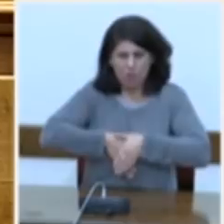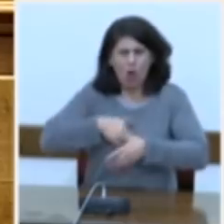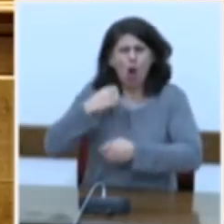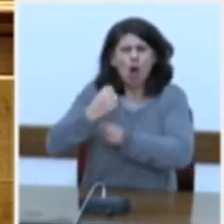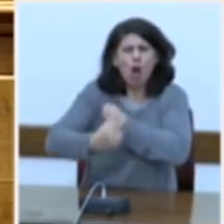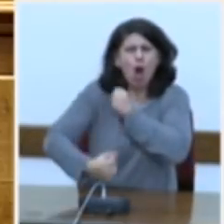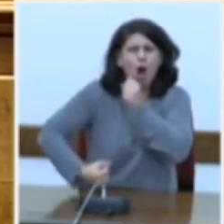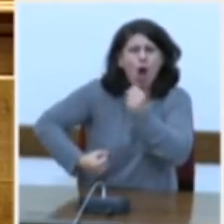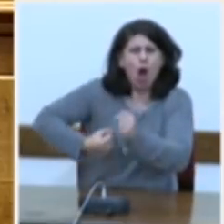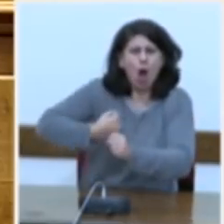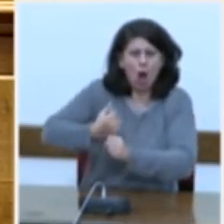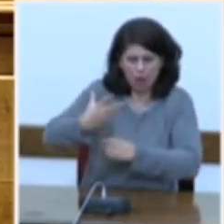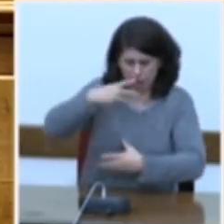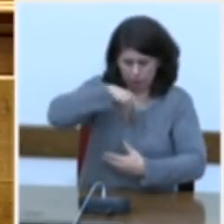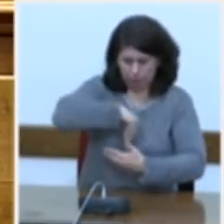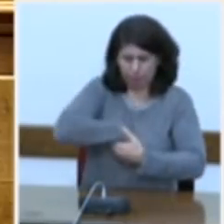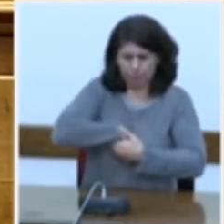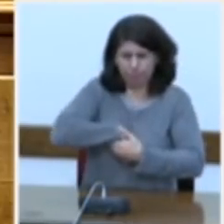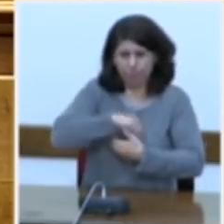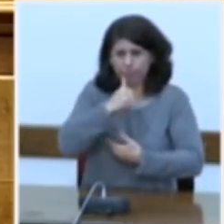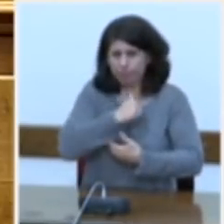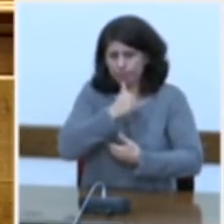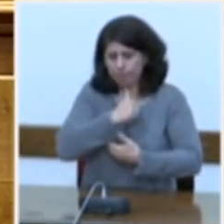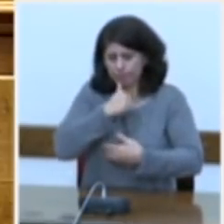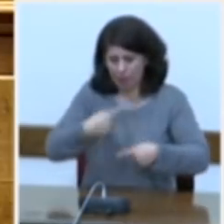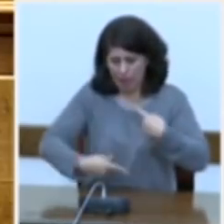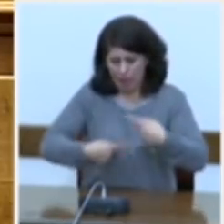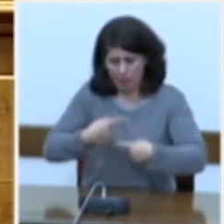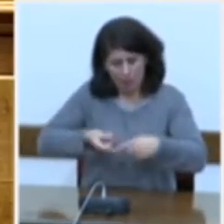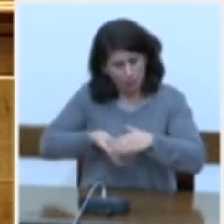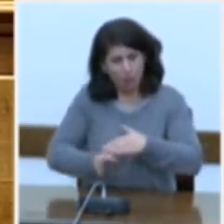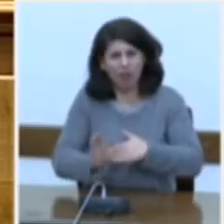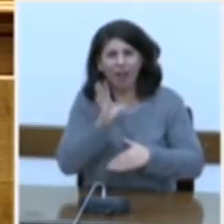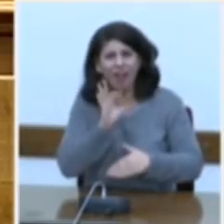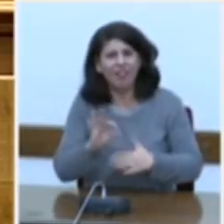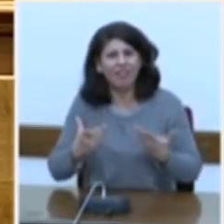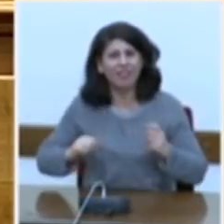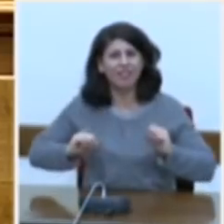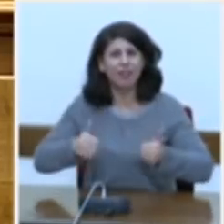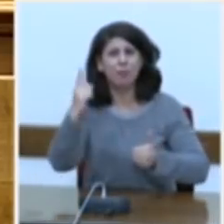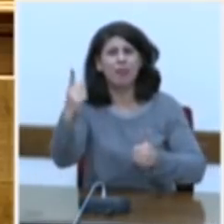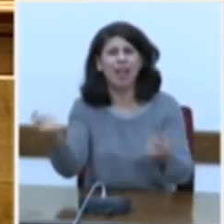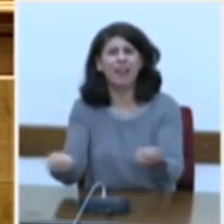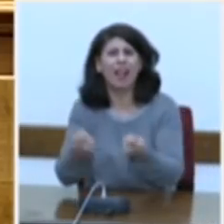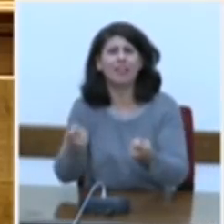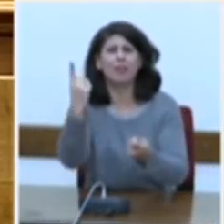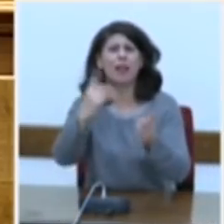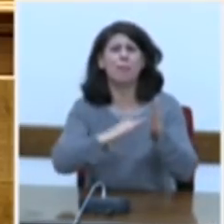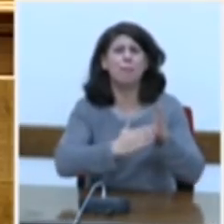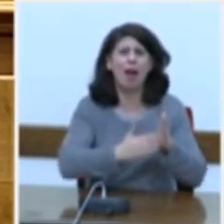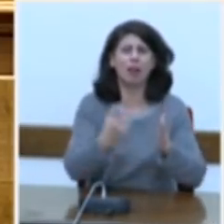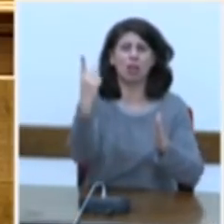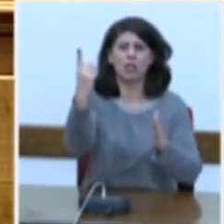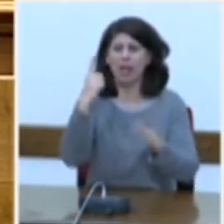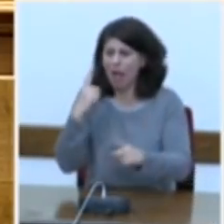χρόνια τις φρικτές εμπειρίες που έζησε, αλήθεια, τι κουράγιο χρειάζεται μια εργάτρια, μια υπάλληλος,